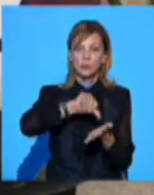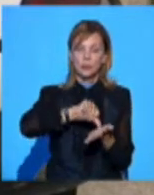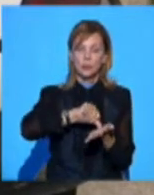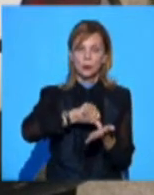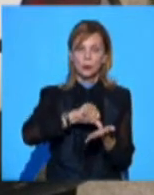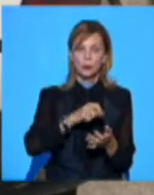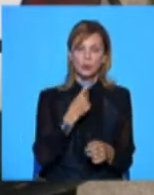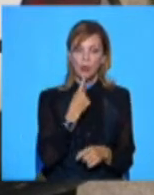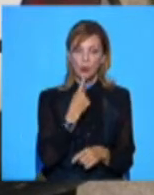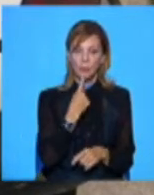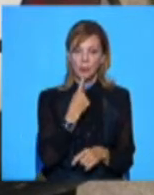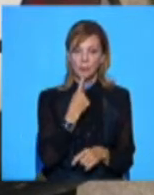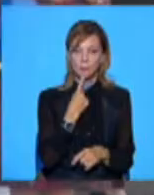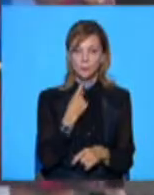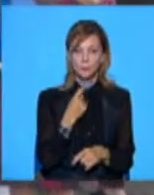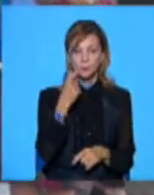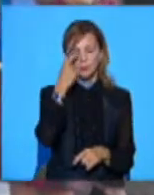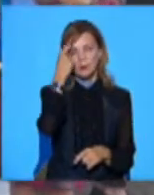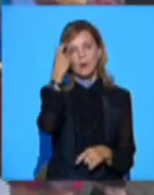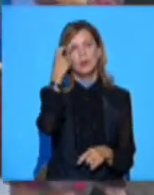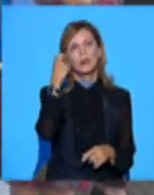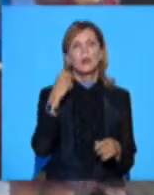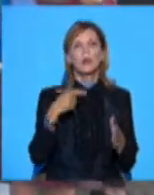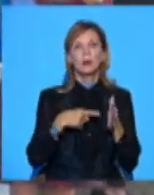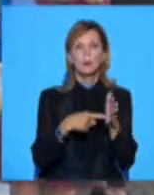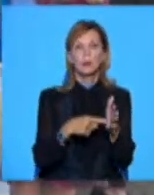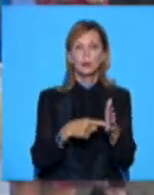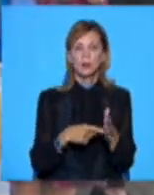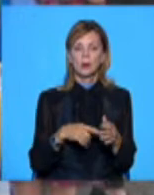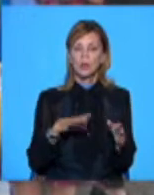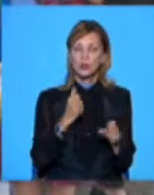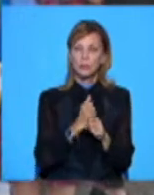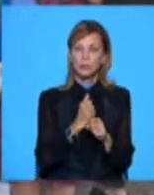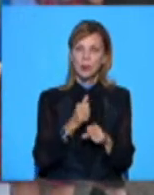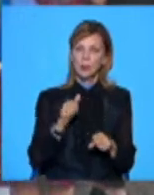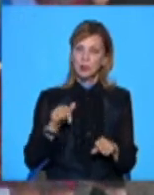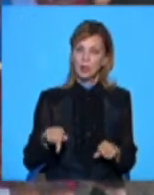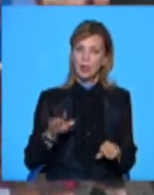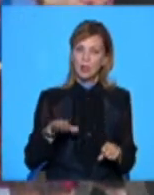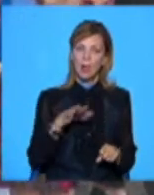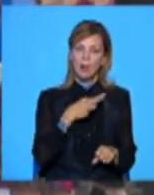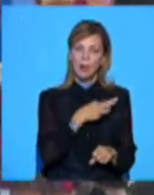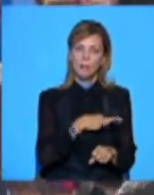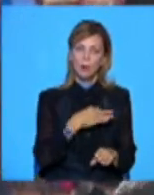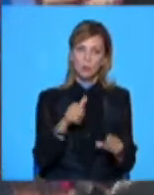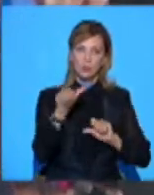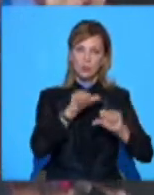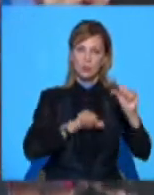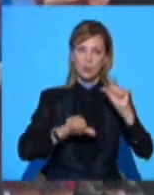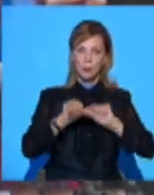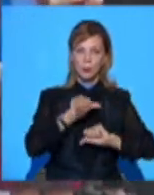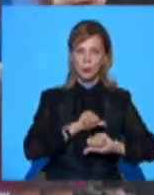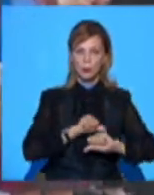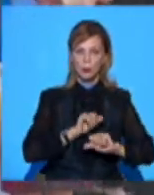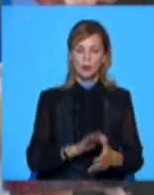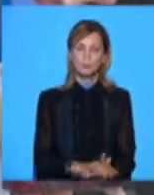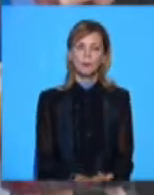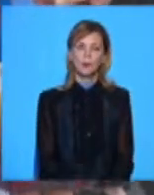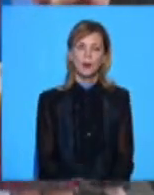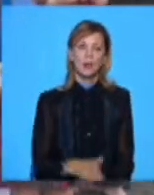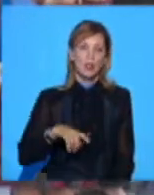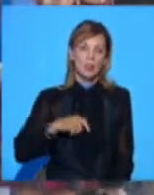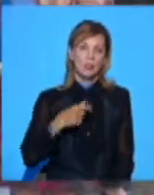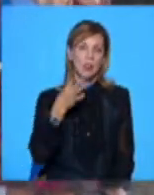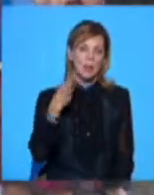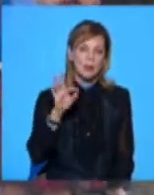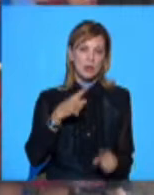al municipiului Craiova, le vor arăta ceea ce fac ei în laboratoare. Este a